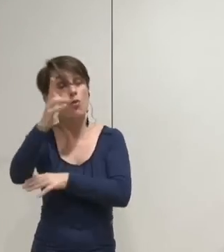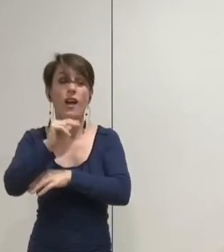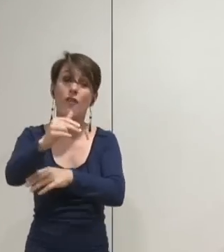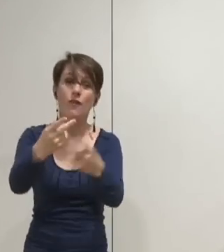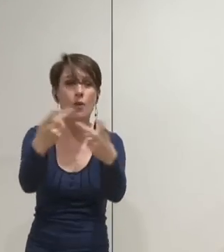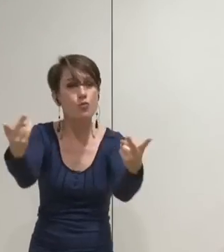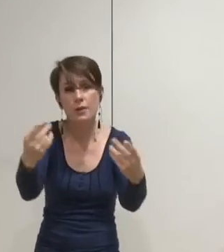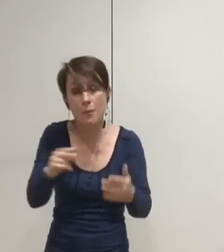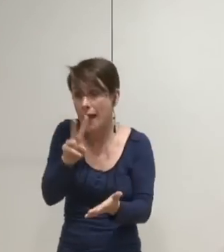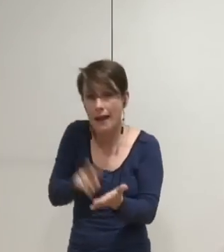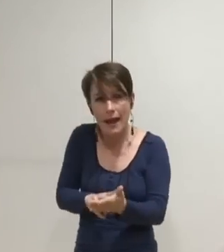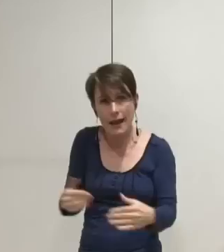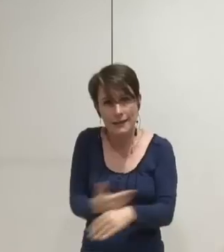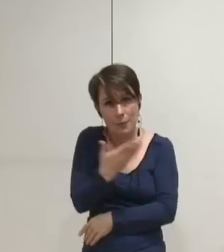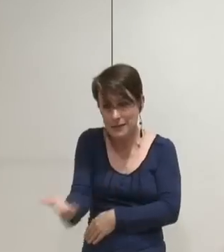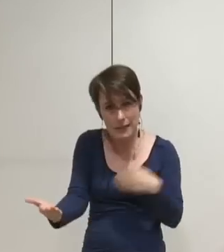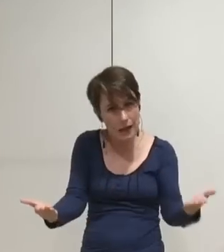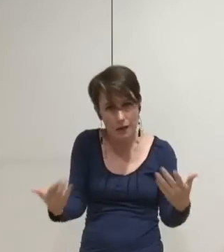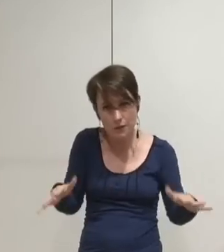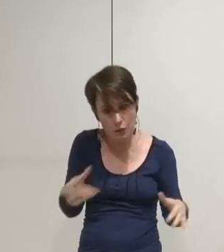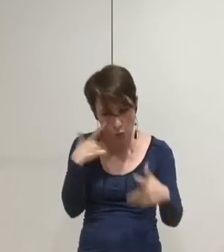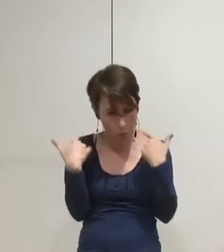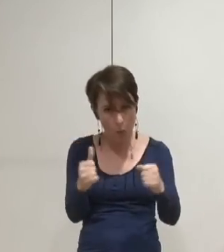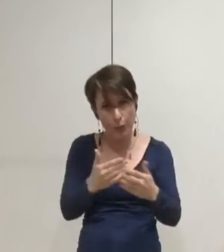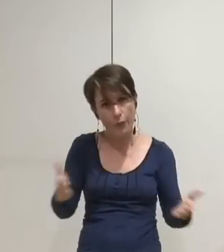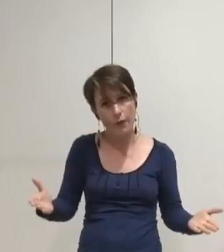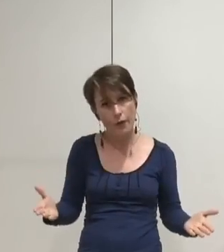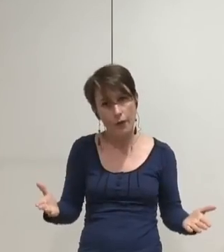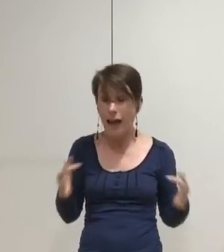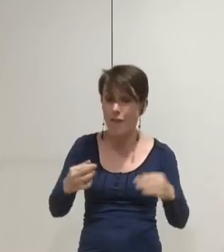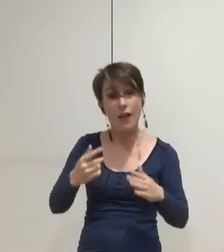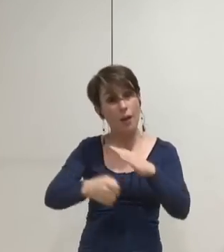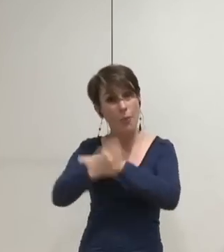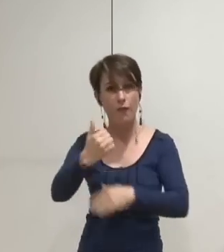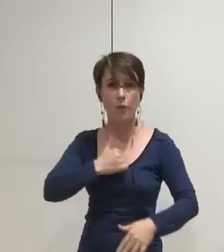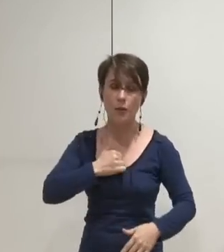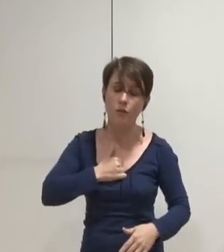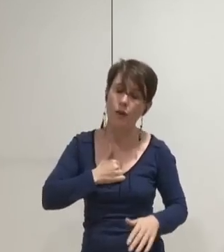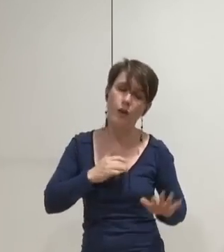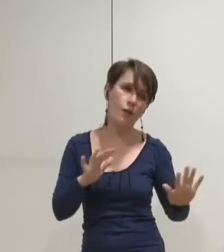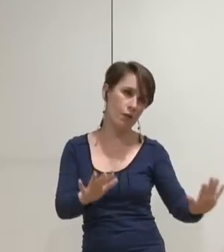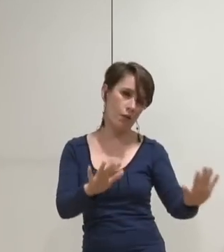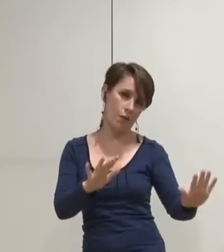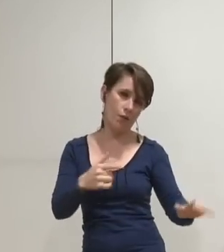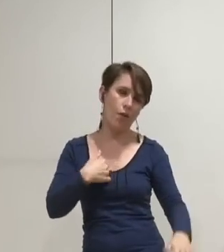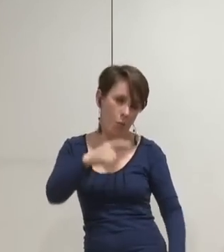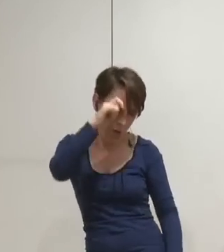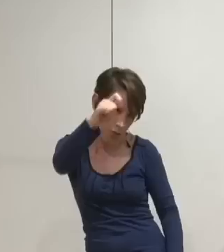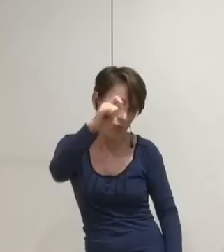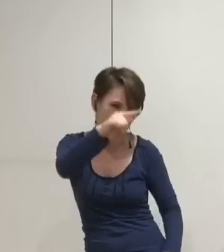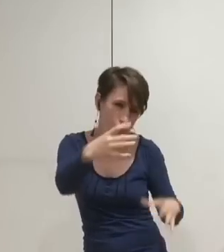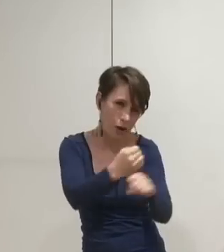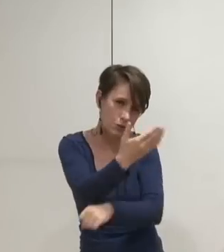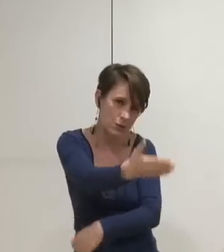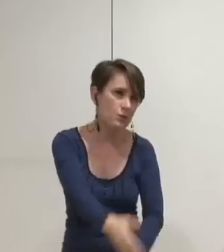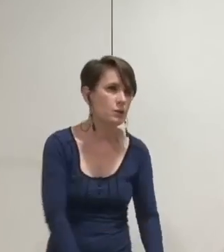décrire et pas une autre évidemment donc en matière de privatisation je vous tire mon chapeau et